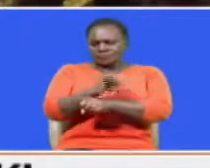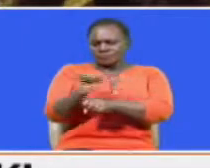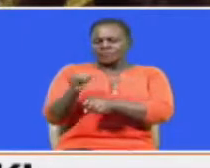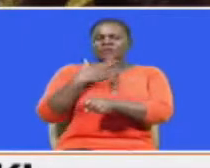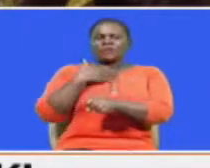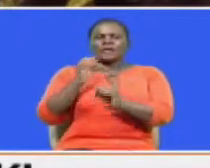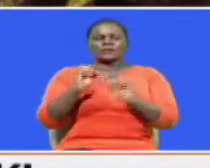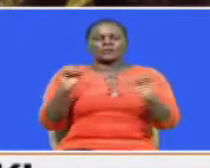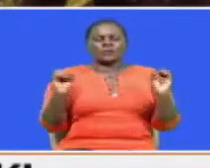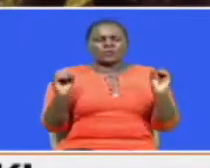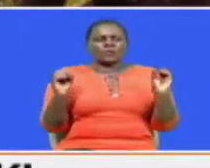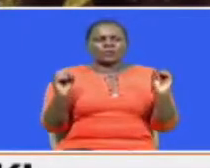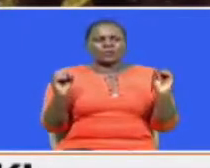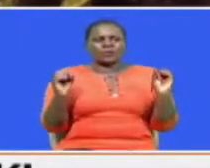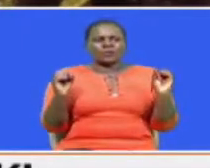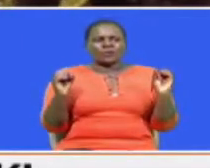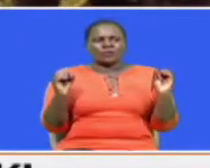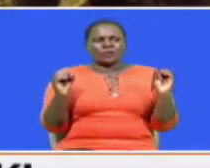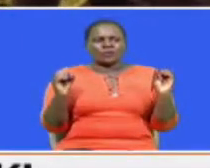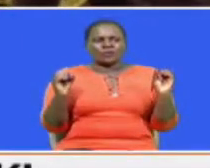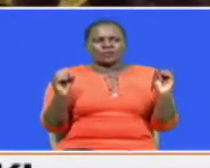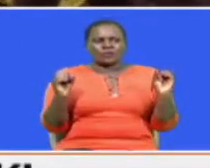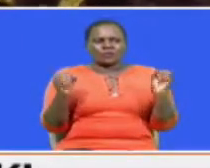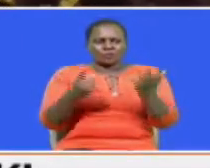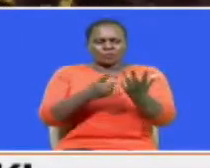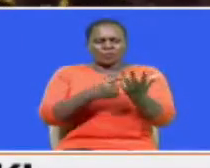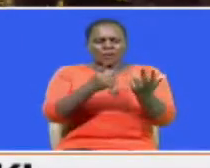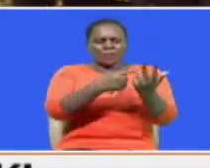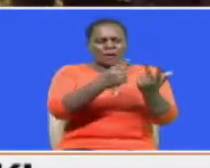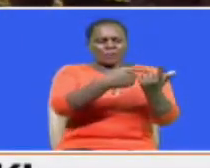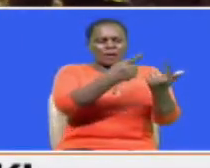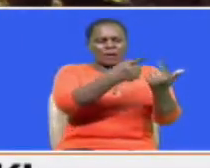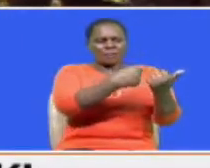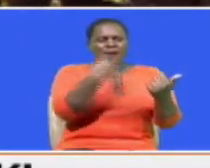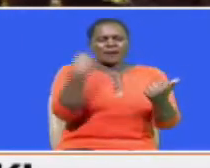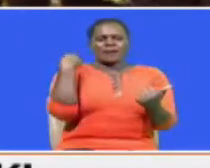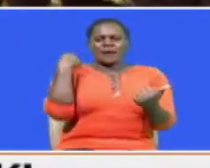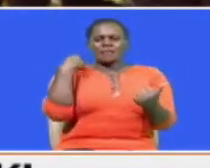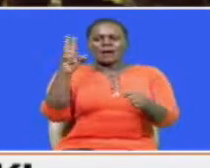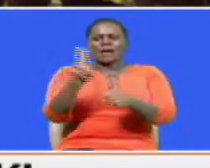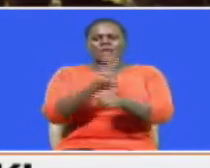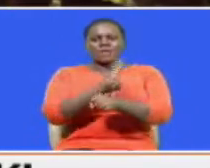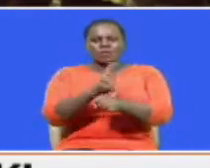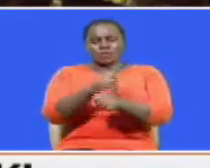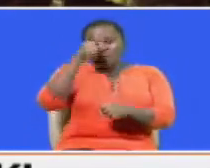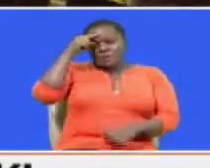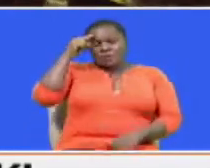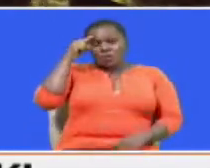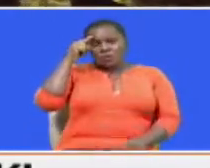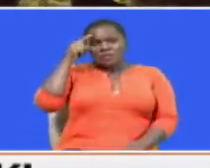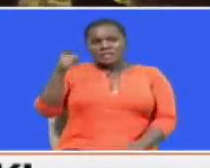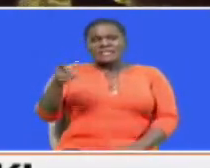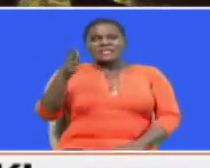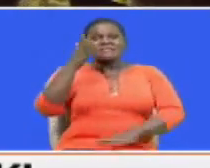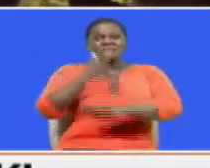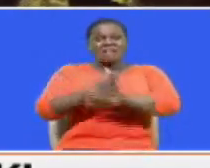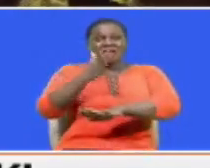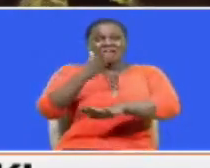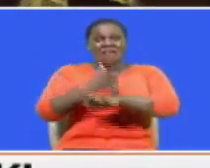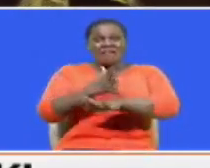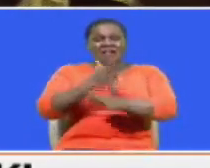not want the current census population figures to be used because they were